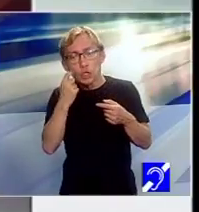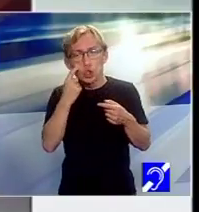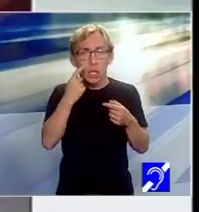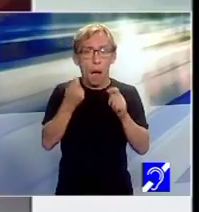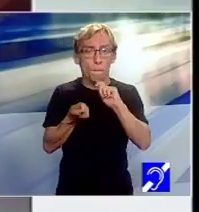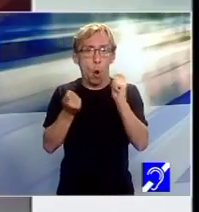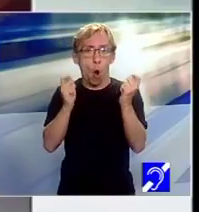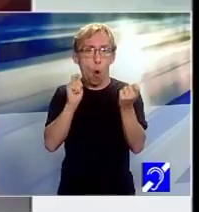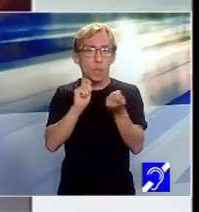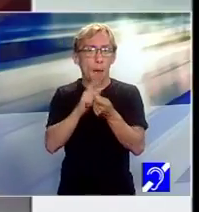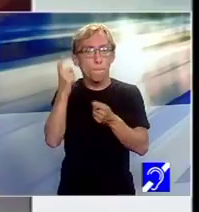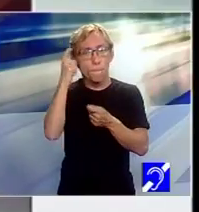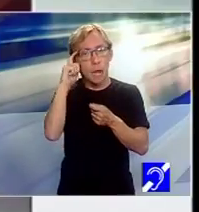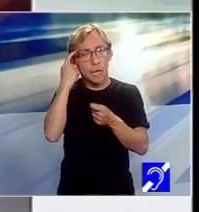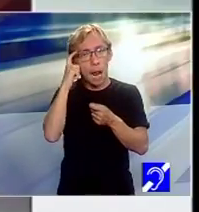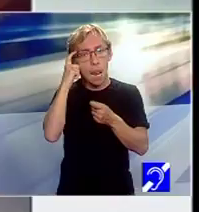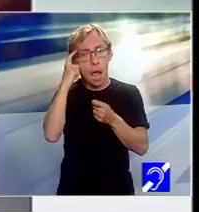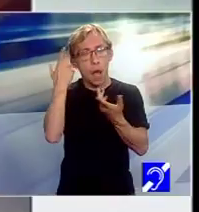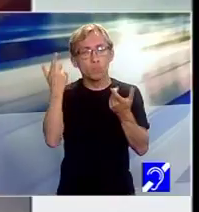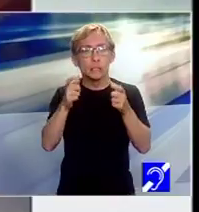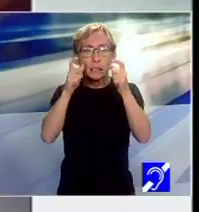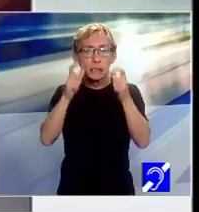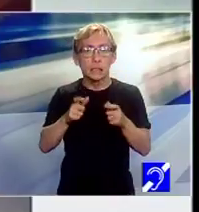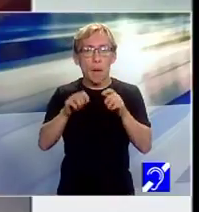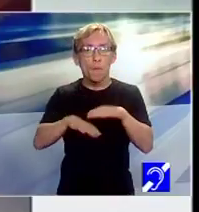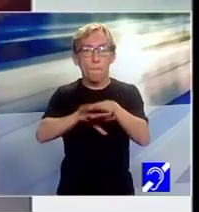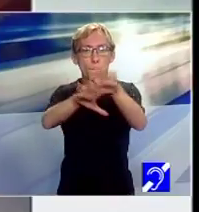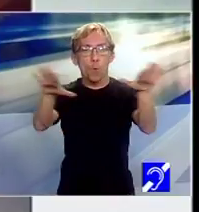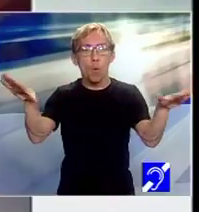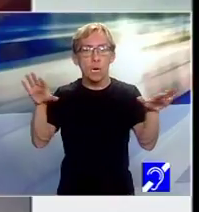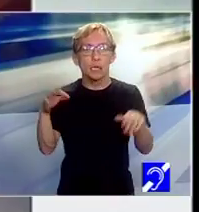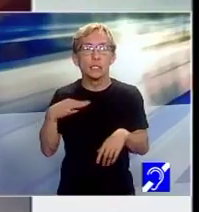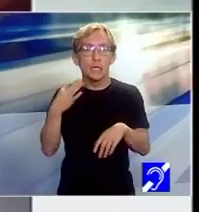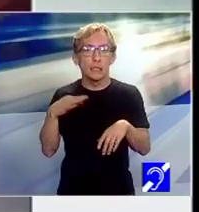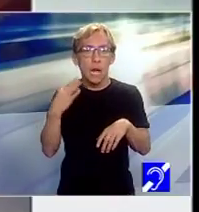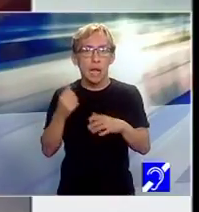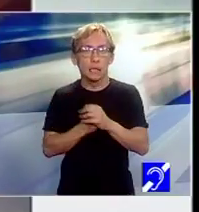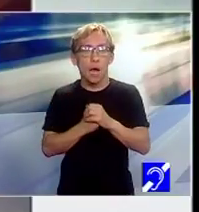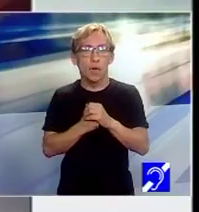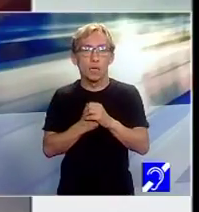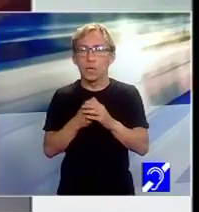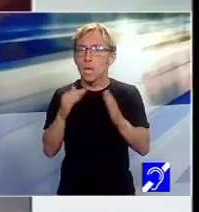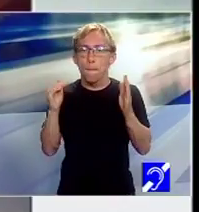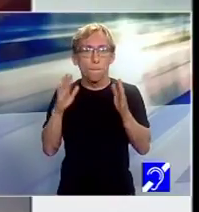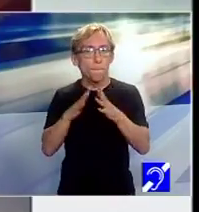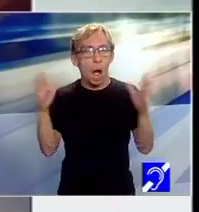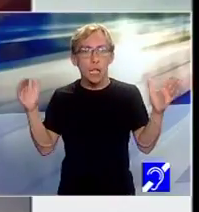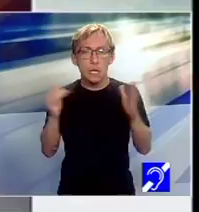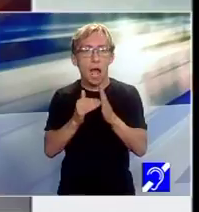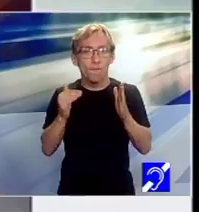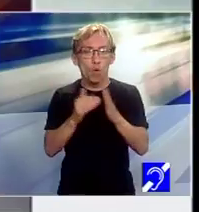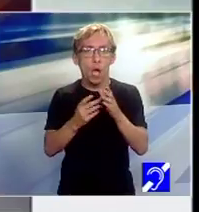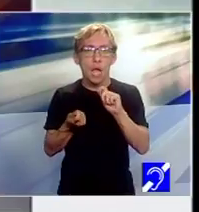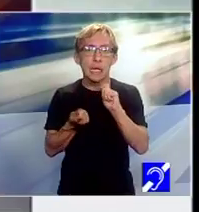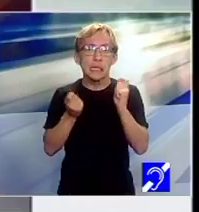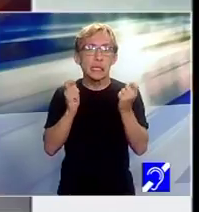de mentalitate în sistemul public de sănătate. Este mare nevoie și cred că acum ar fi momentul. Schimbarea de